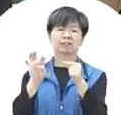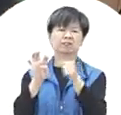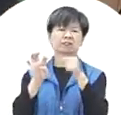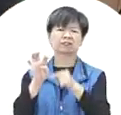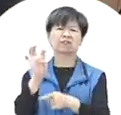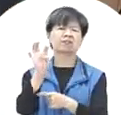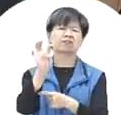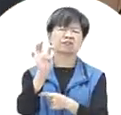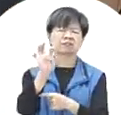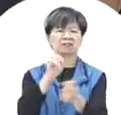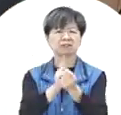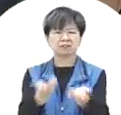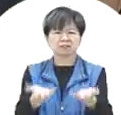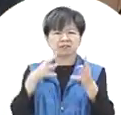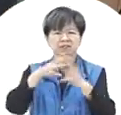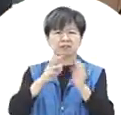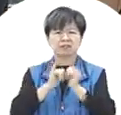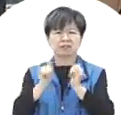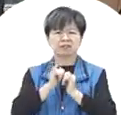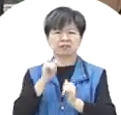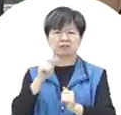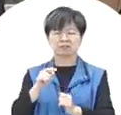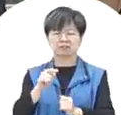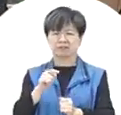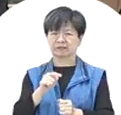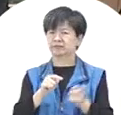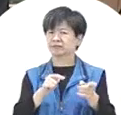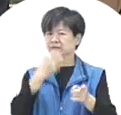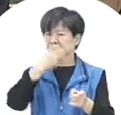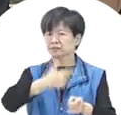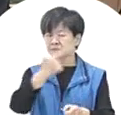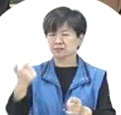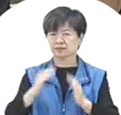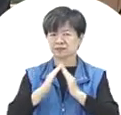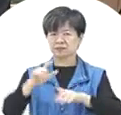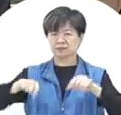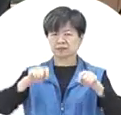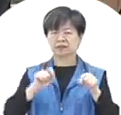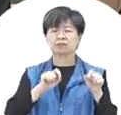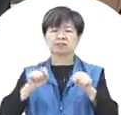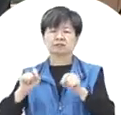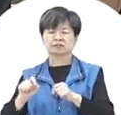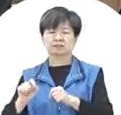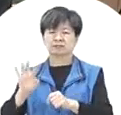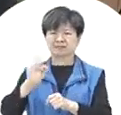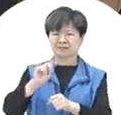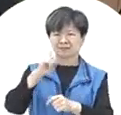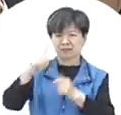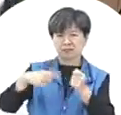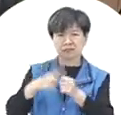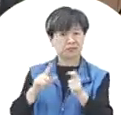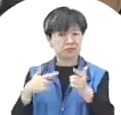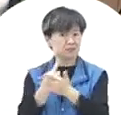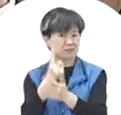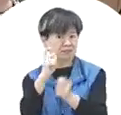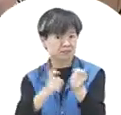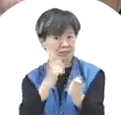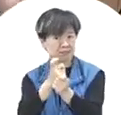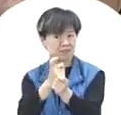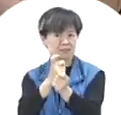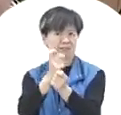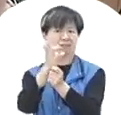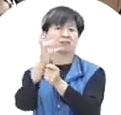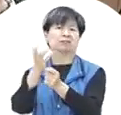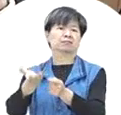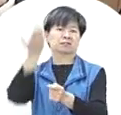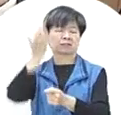对于我们福州地区的人民非常的羞辱，因为这个都市计划已经延宕数十年了，不是十年而已，是数十年。来，地